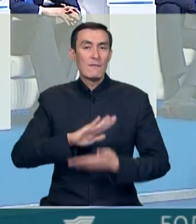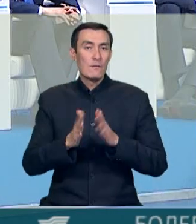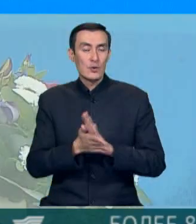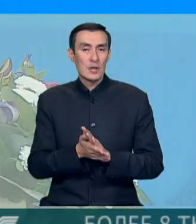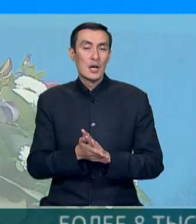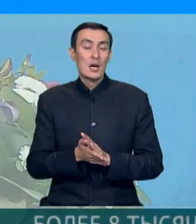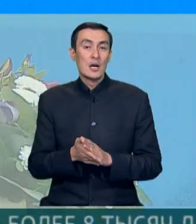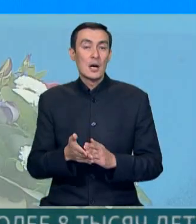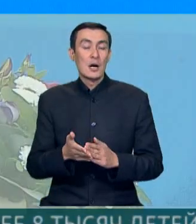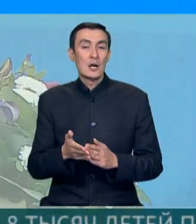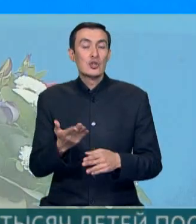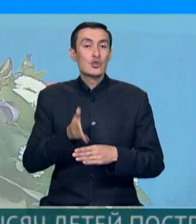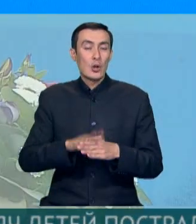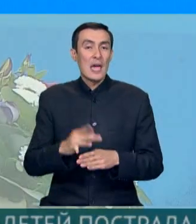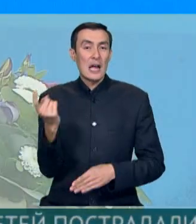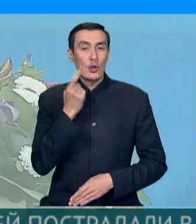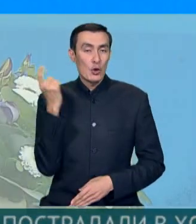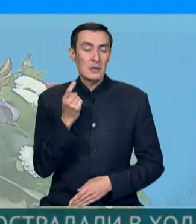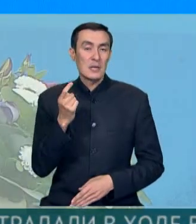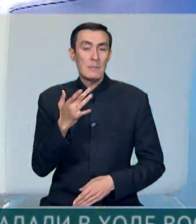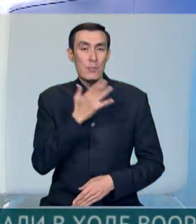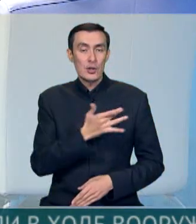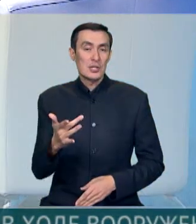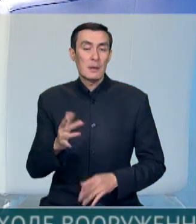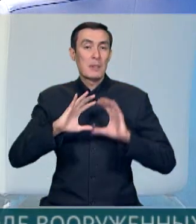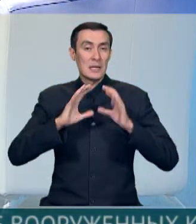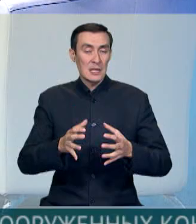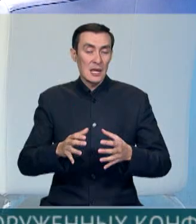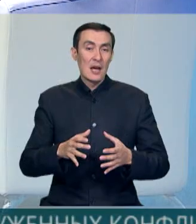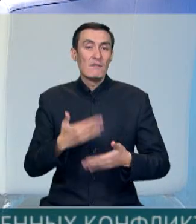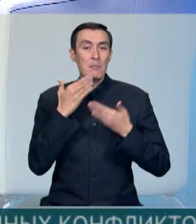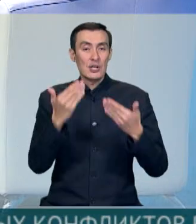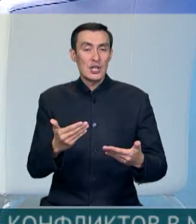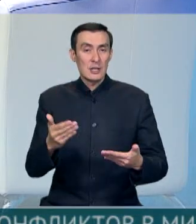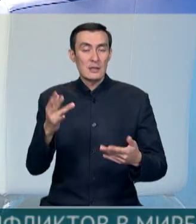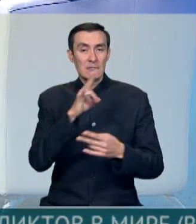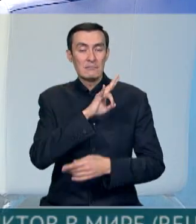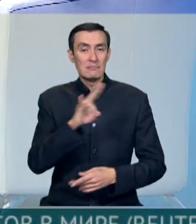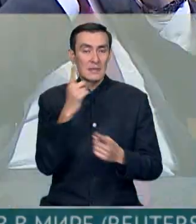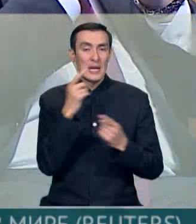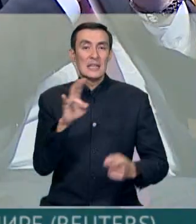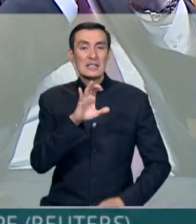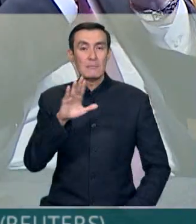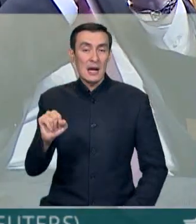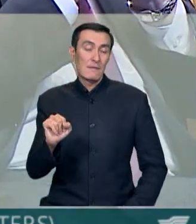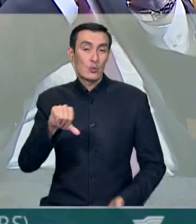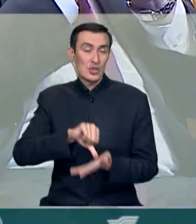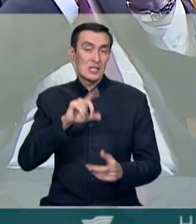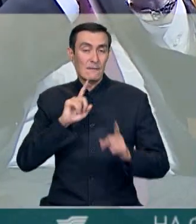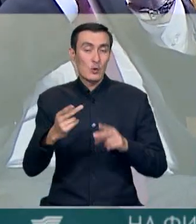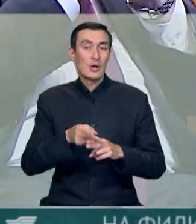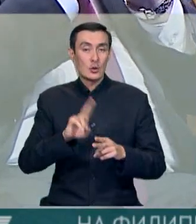усиления турбулентности в политике, экономике и общественной жизни планеты, говорится в обращении Султана Назарбаева к участникам форума,